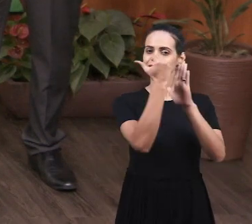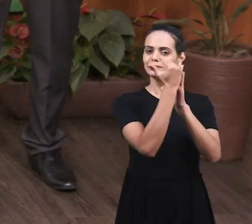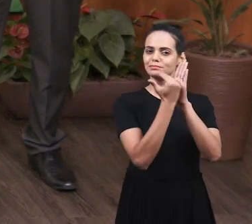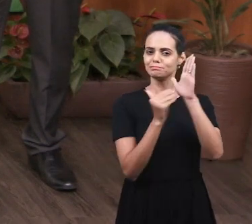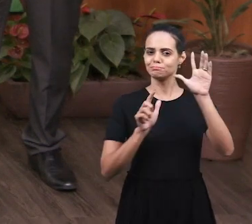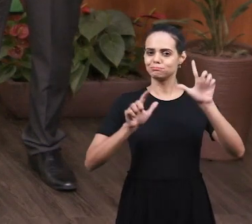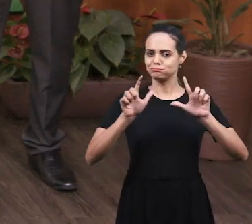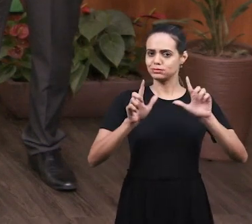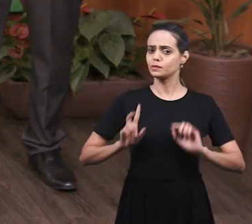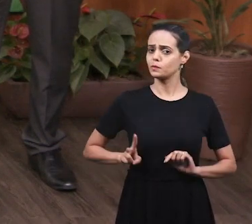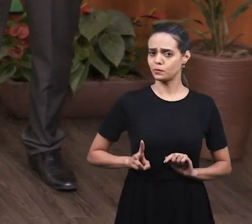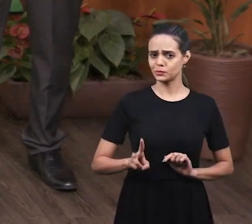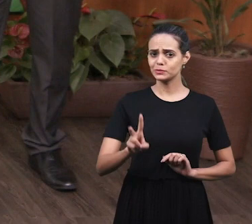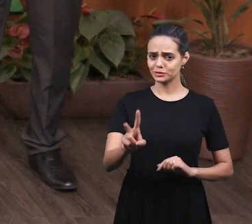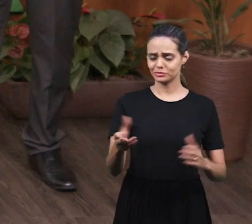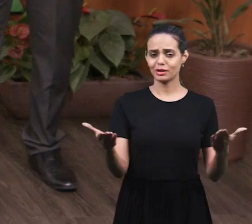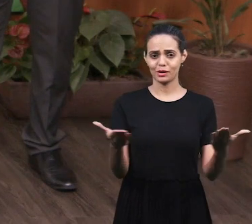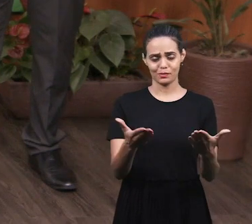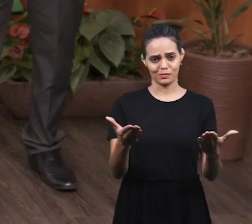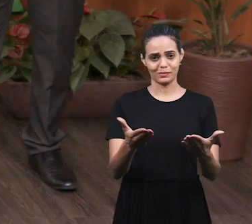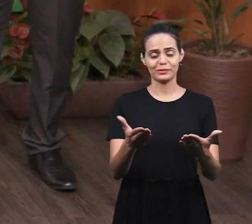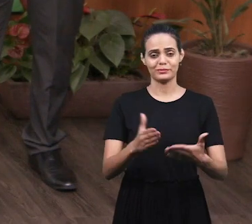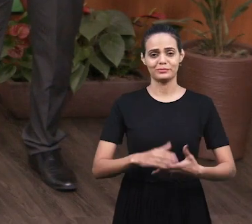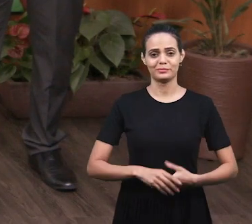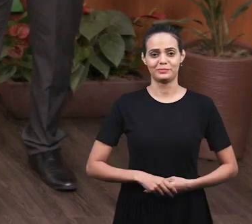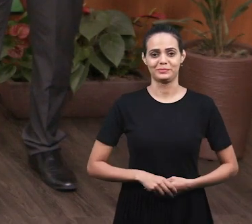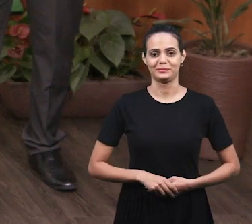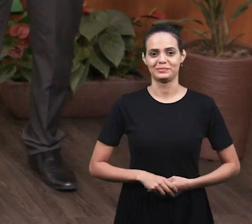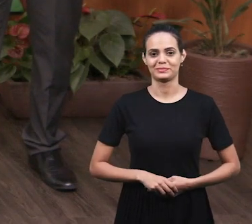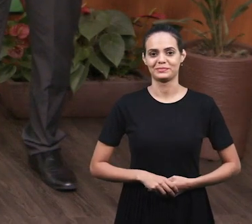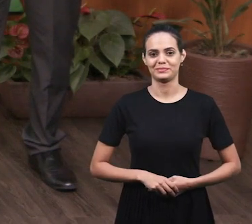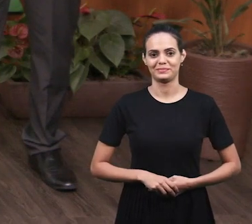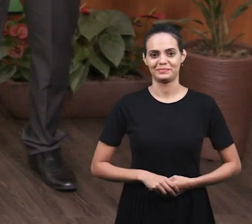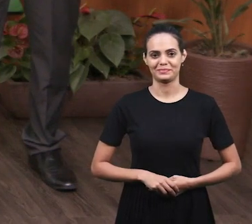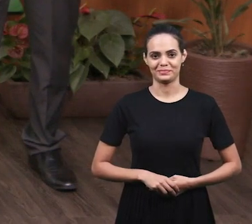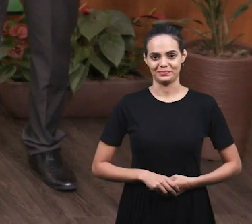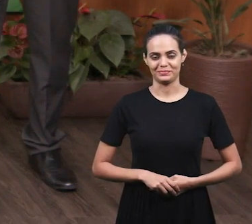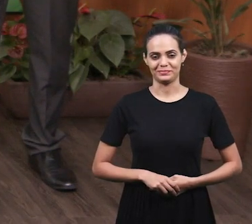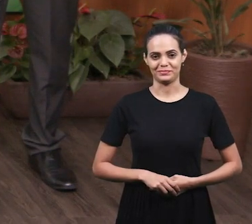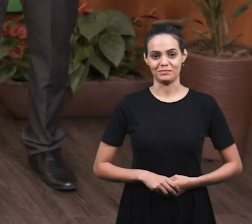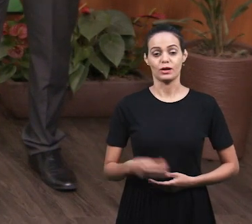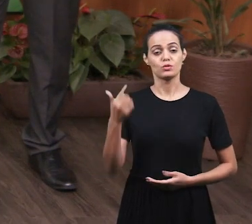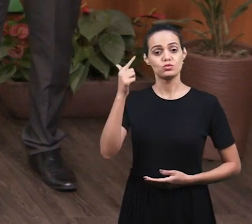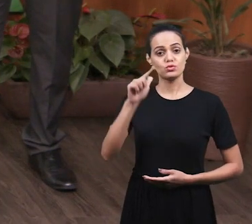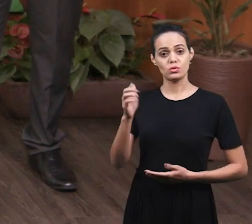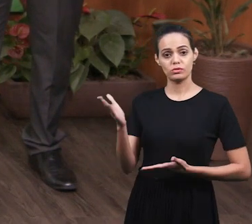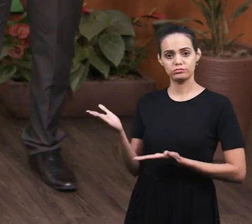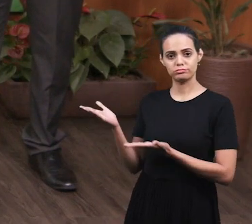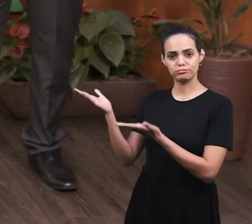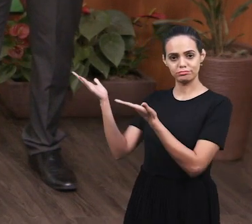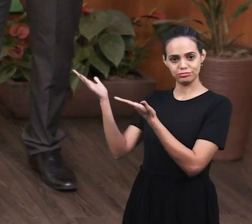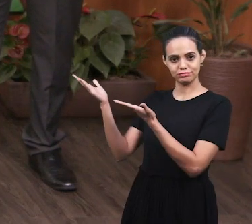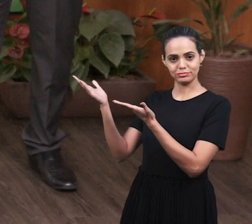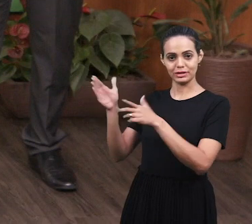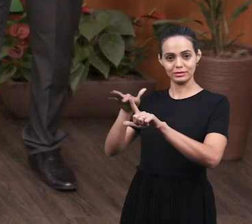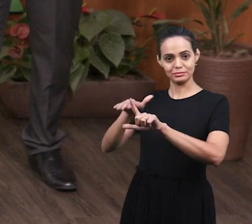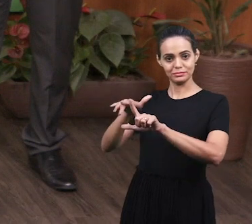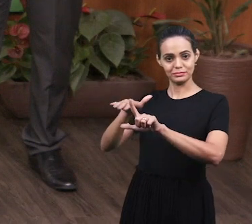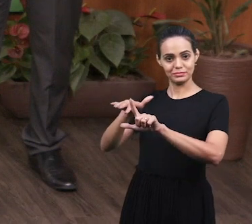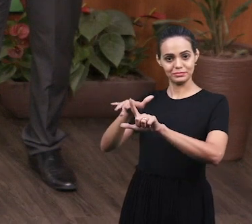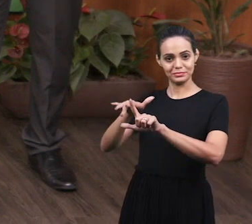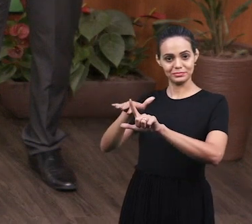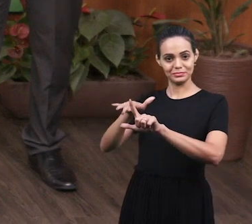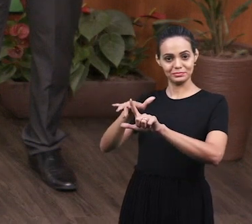avec les tableaux qui vont suivre. vous pouvez voir encore une fois à